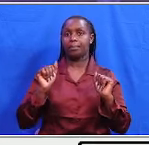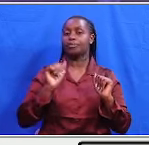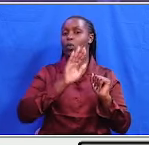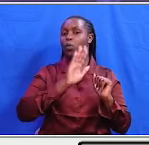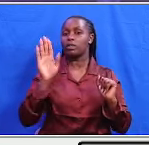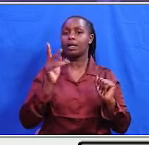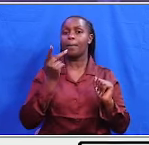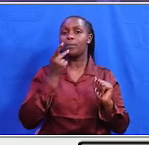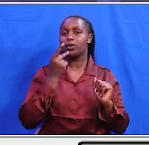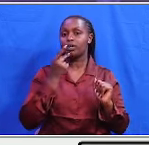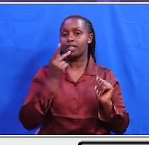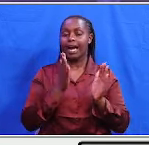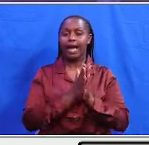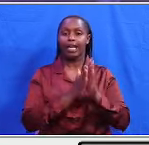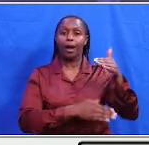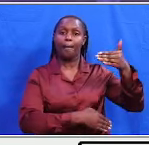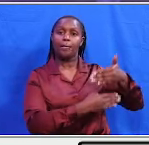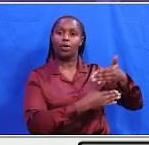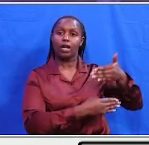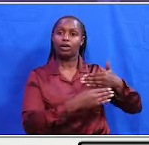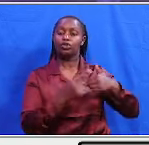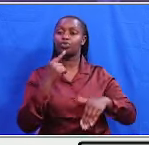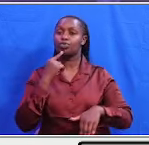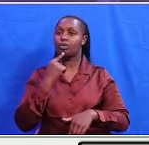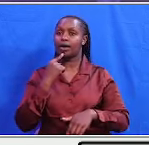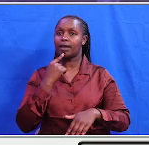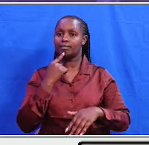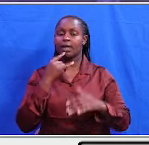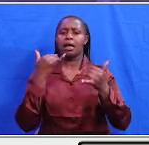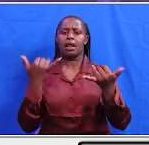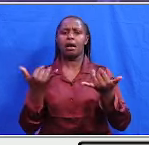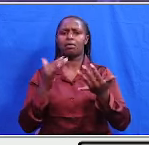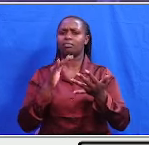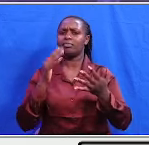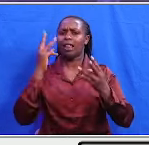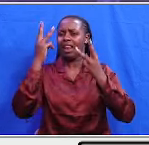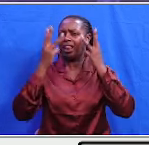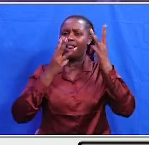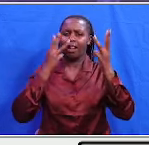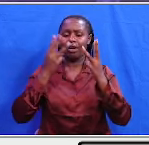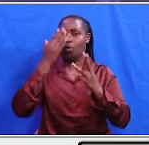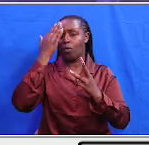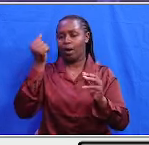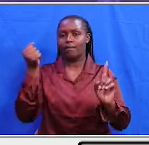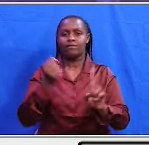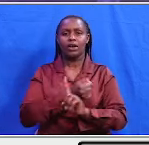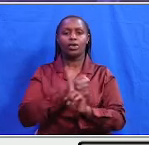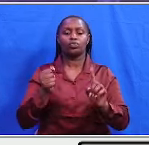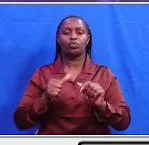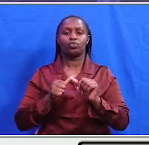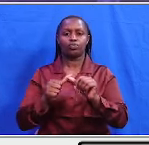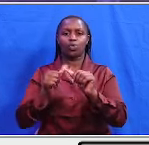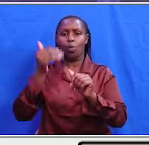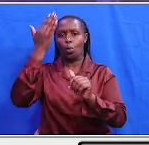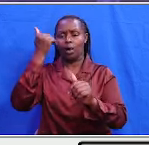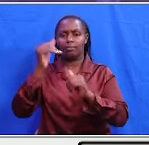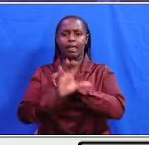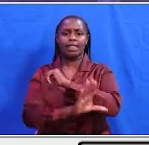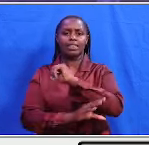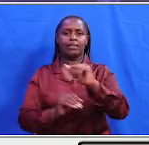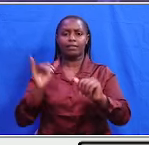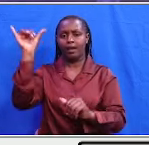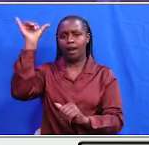Turkana inasalia kwenye njia panda kutokana na mashambulizi ya majangili na wezi wa mifugo wanaoendelea kuwahangaisha eneo